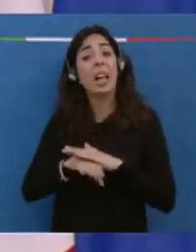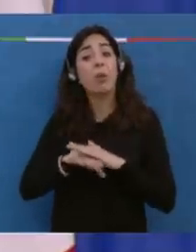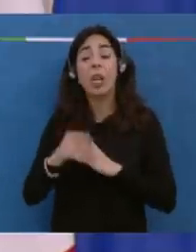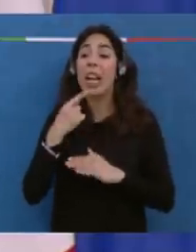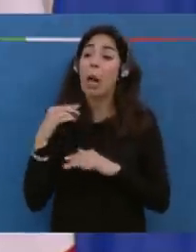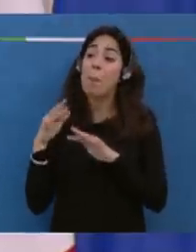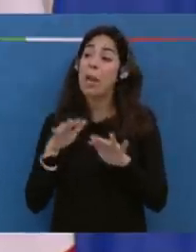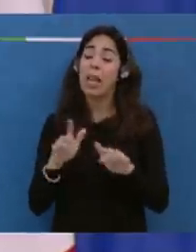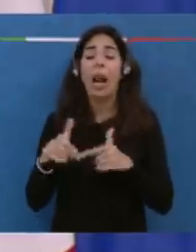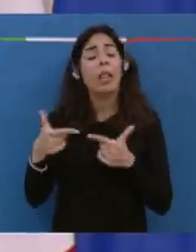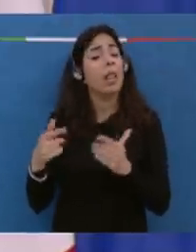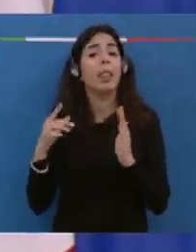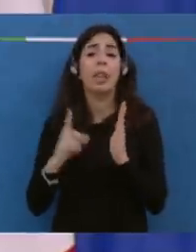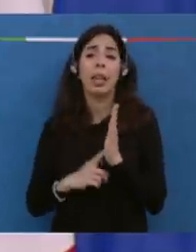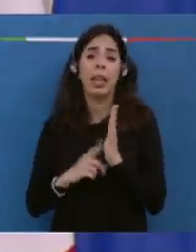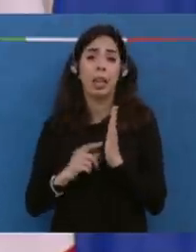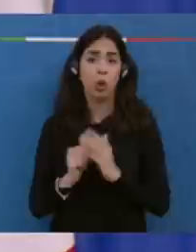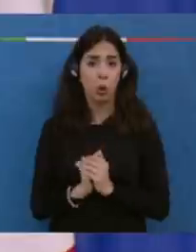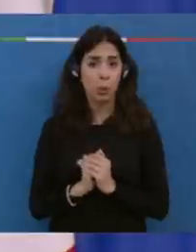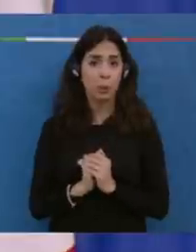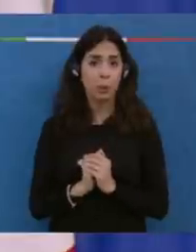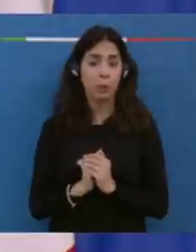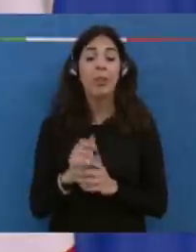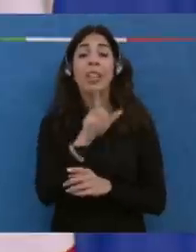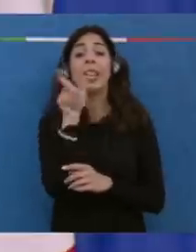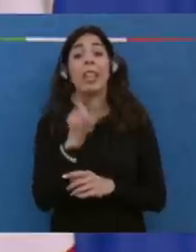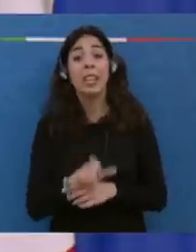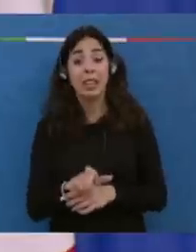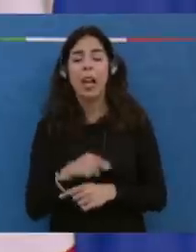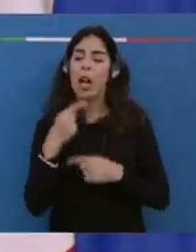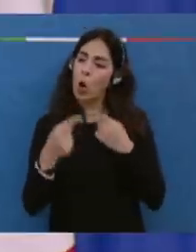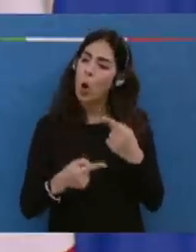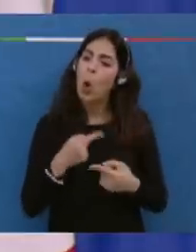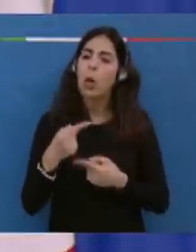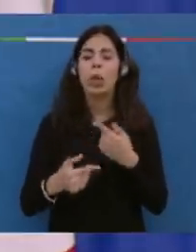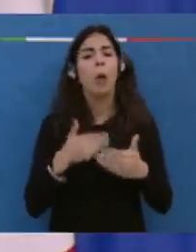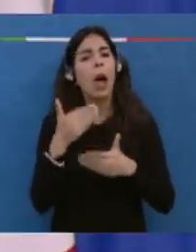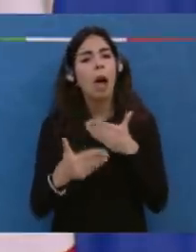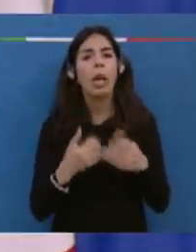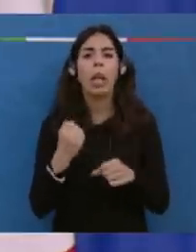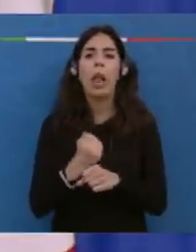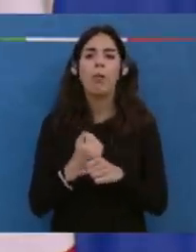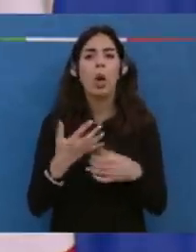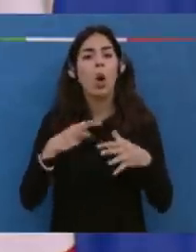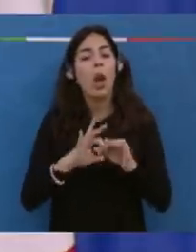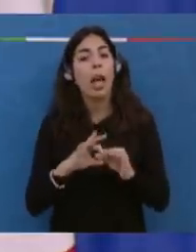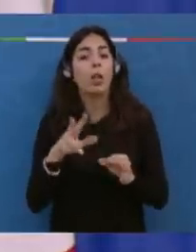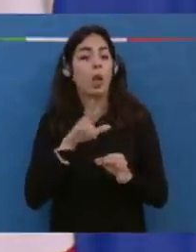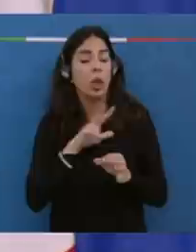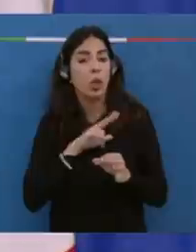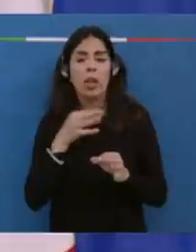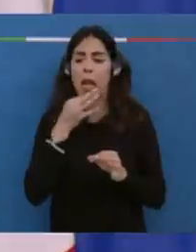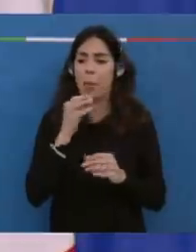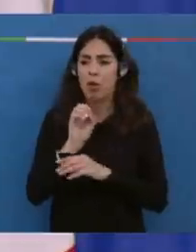l'italia continuerà a fare la sua parte in termini di risorse capacità formative ma ripeto serve un'azione